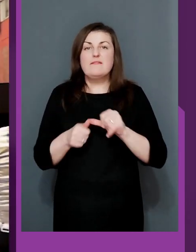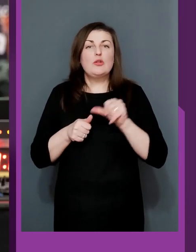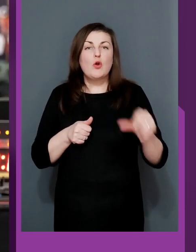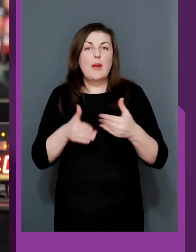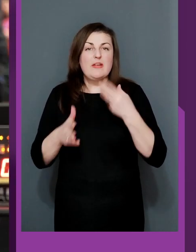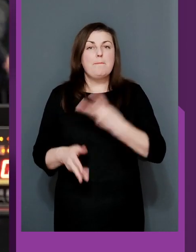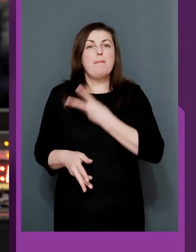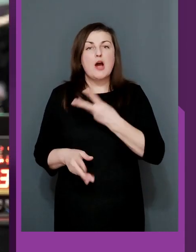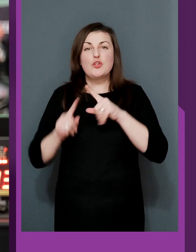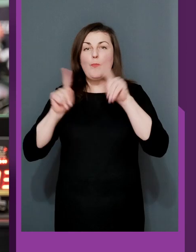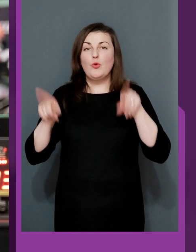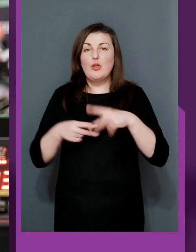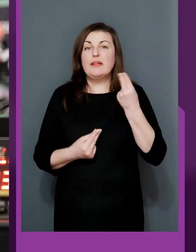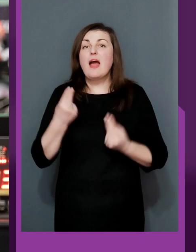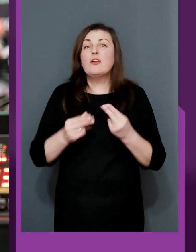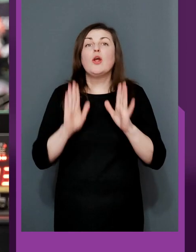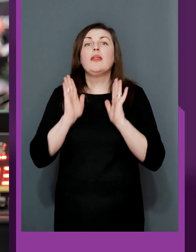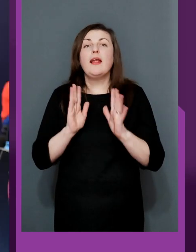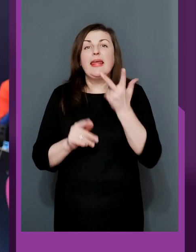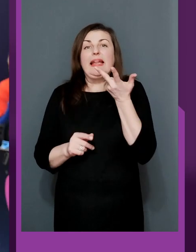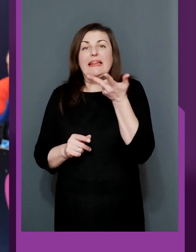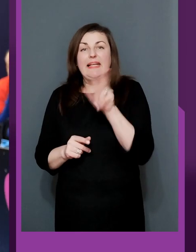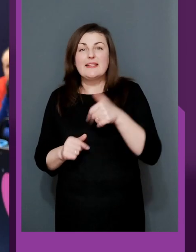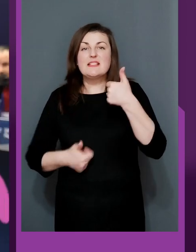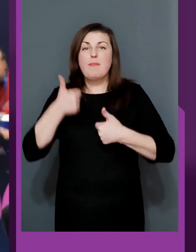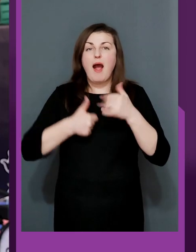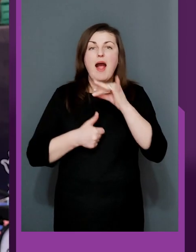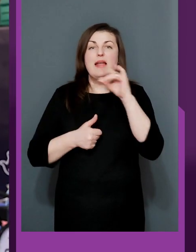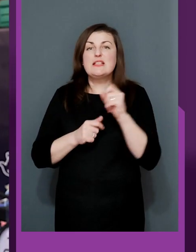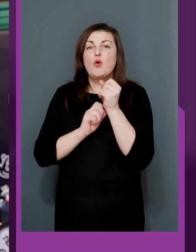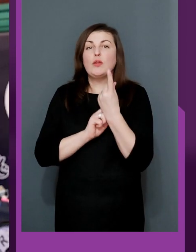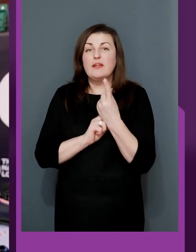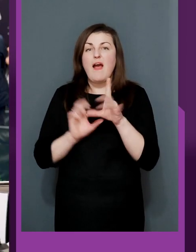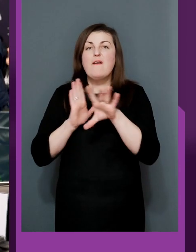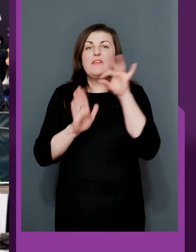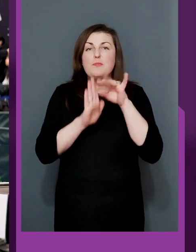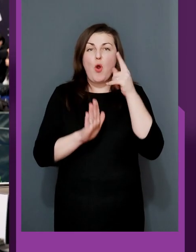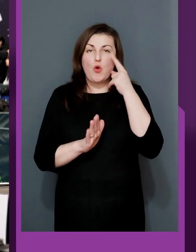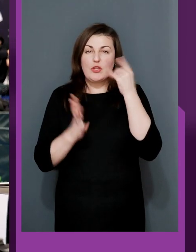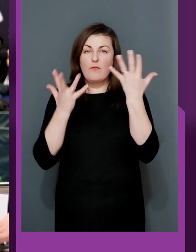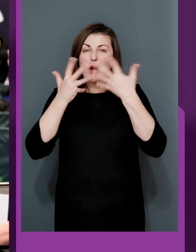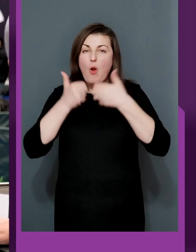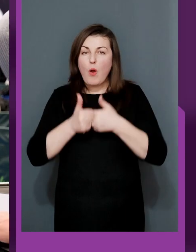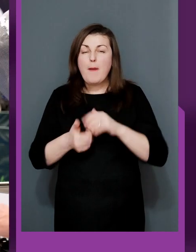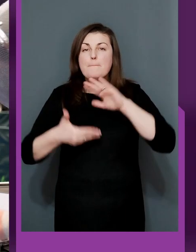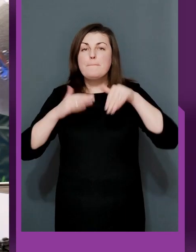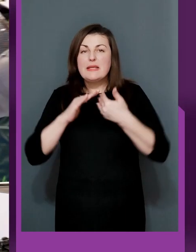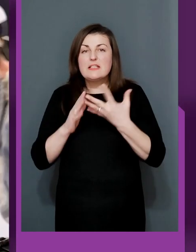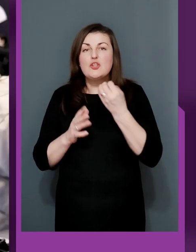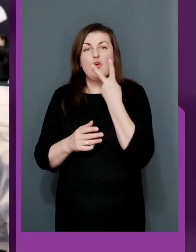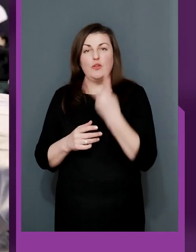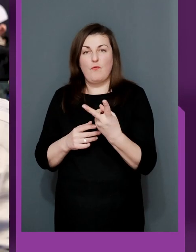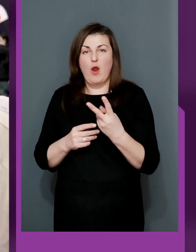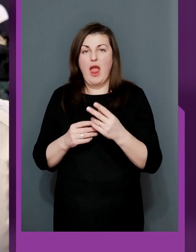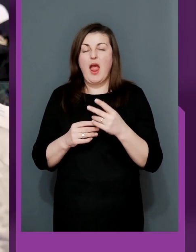відокремлює від бажаних путівок на ігри тільки три змагання з 11ти відбіркові очки рахуватимуться після